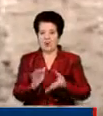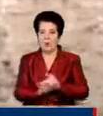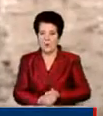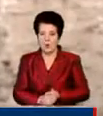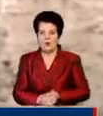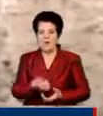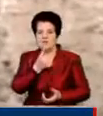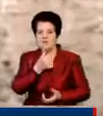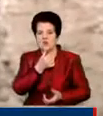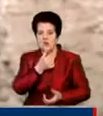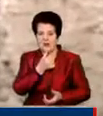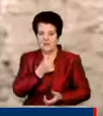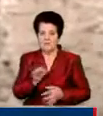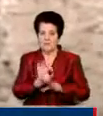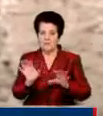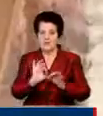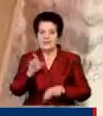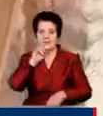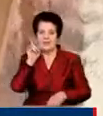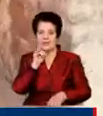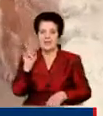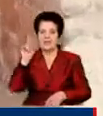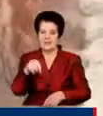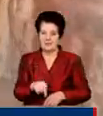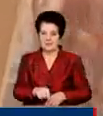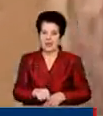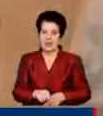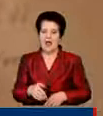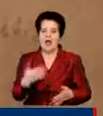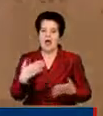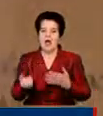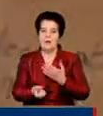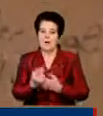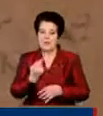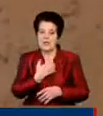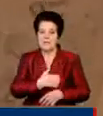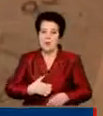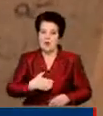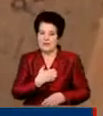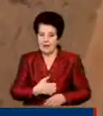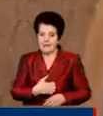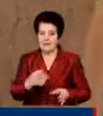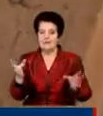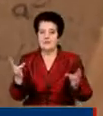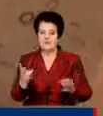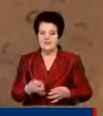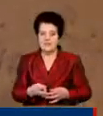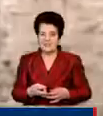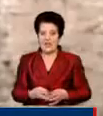comune. Încercăm să le explicăm tinerilor despre apartenența și importanța și